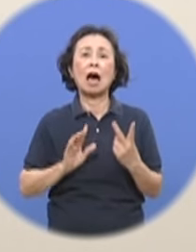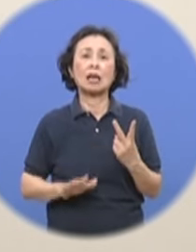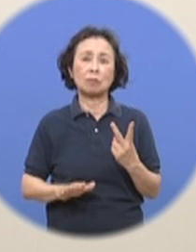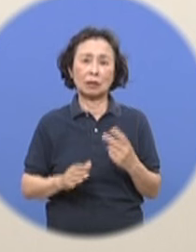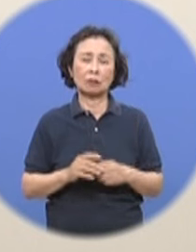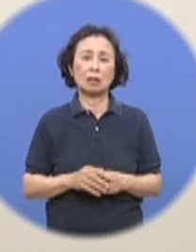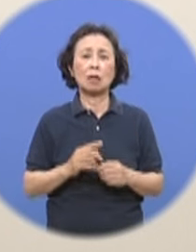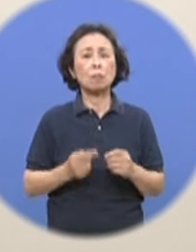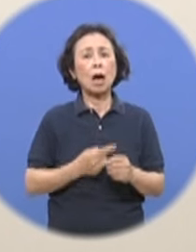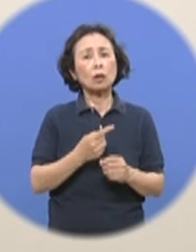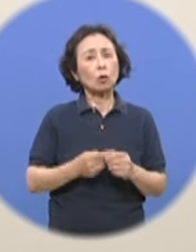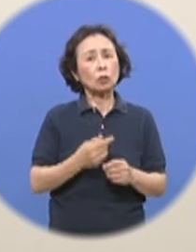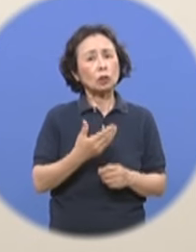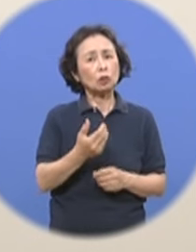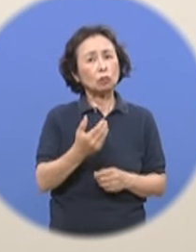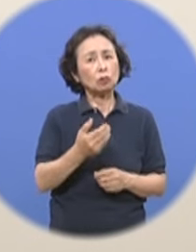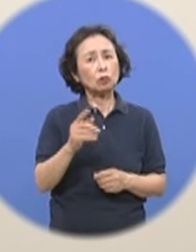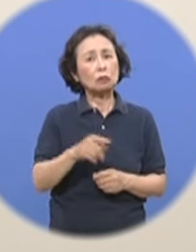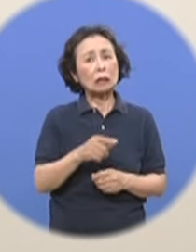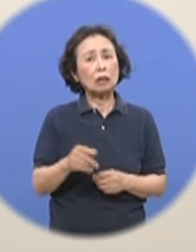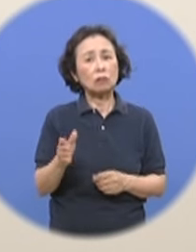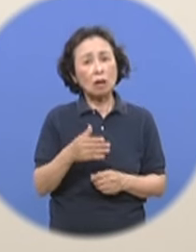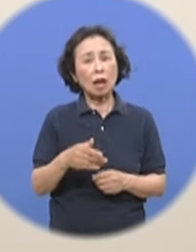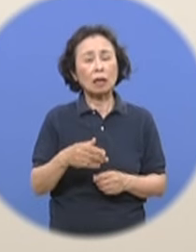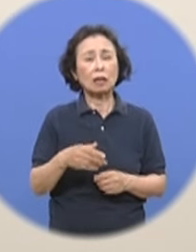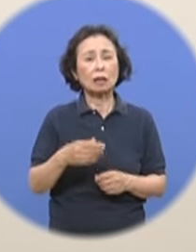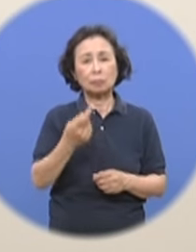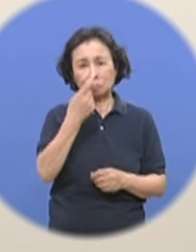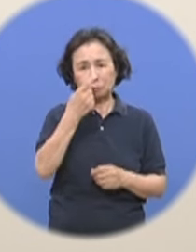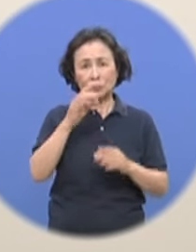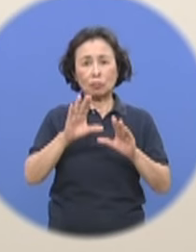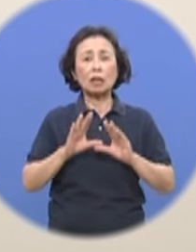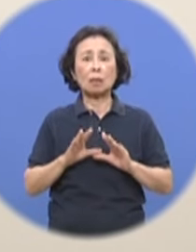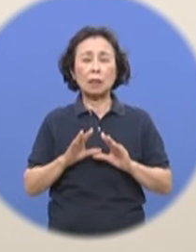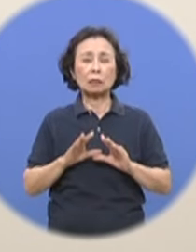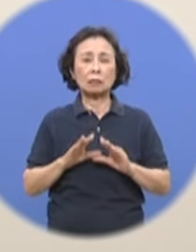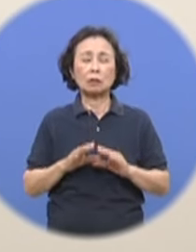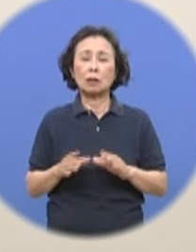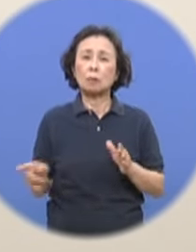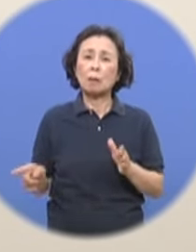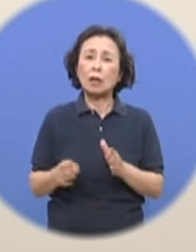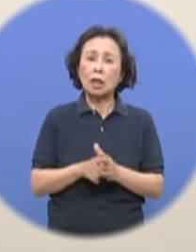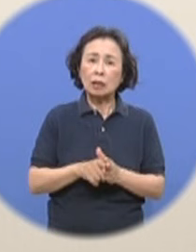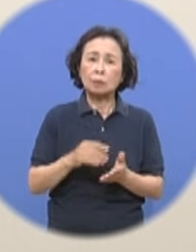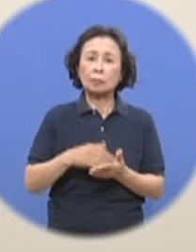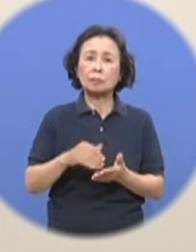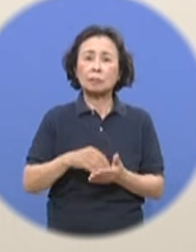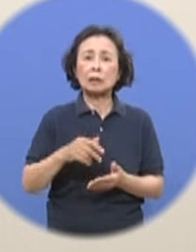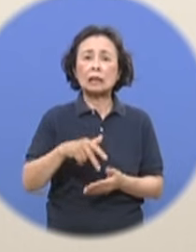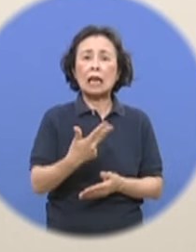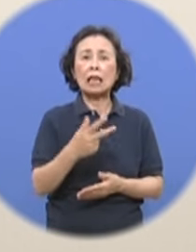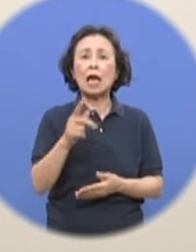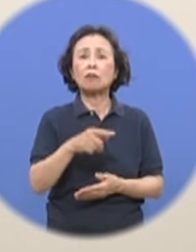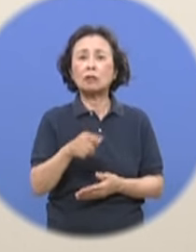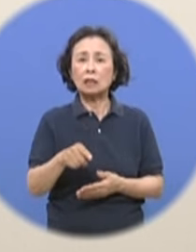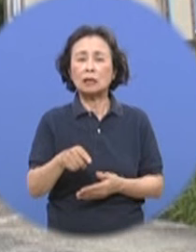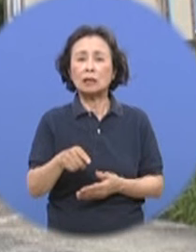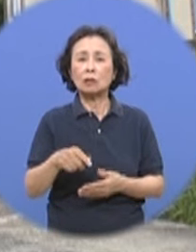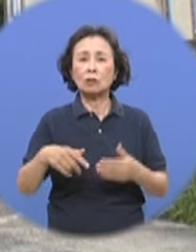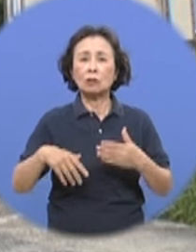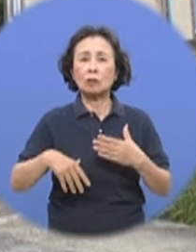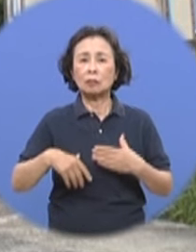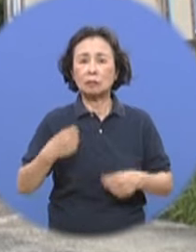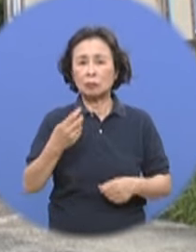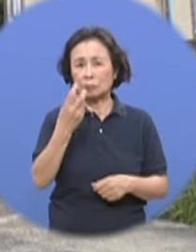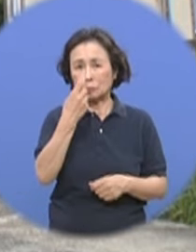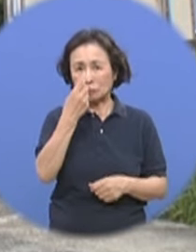年90名ほどの高校生に参加いただいており、これまでに700名以上の方が研修を修了しています。